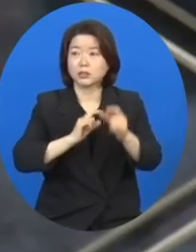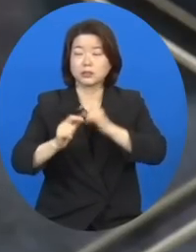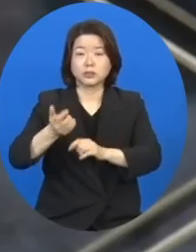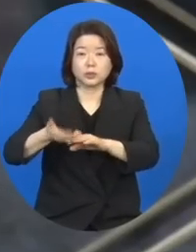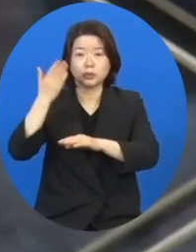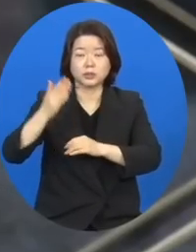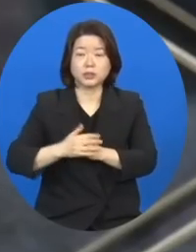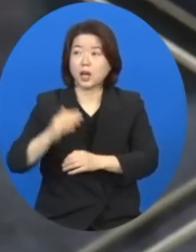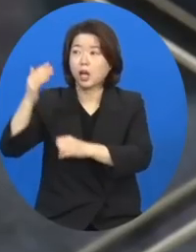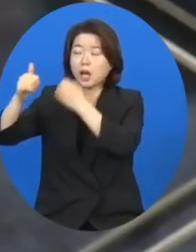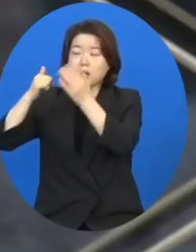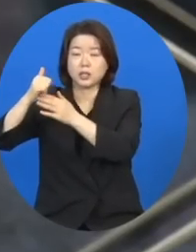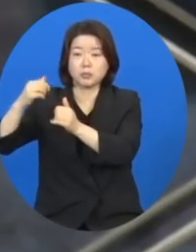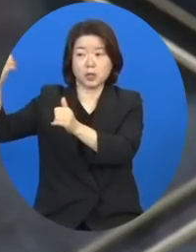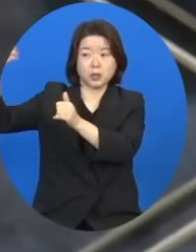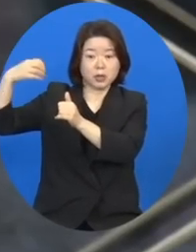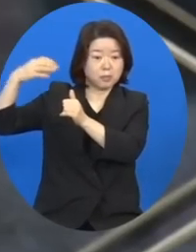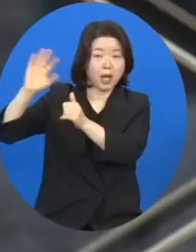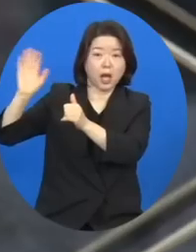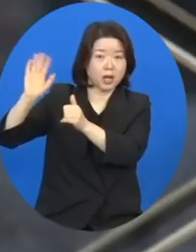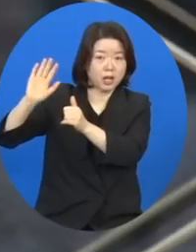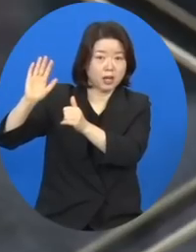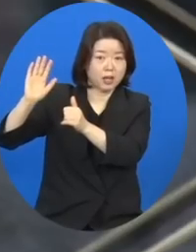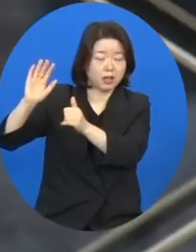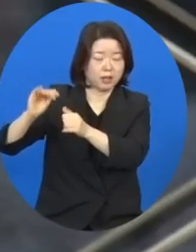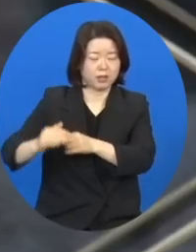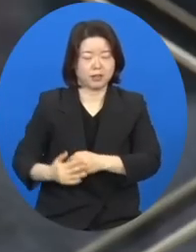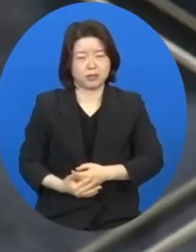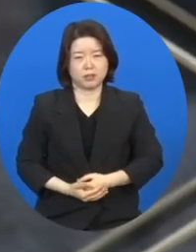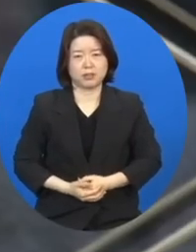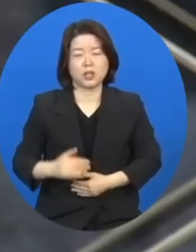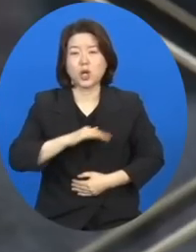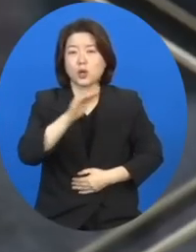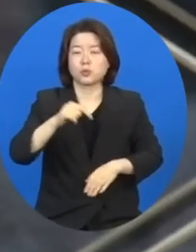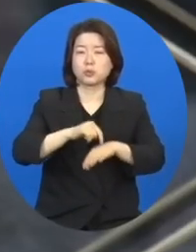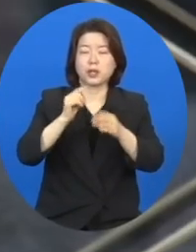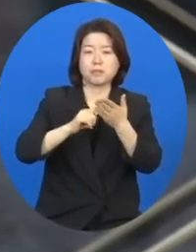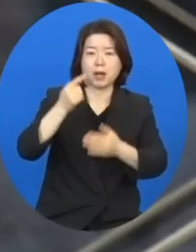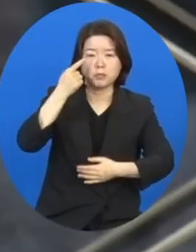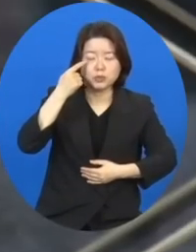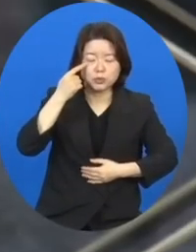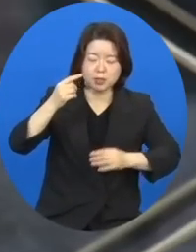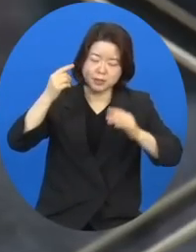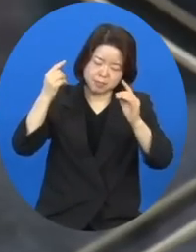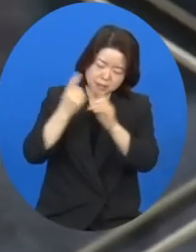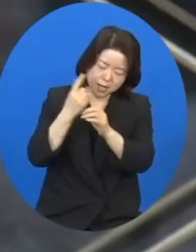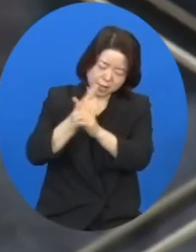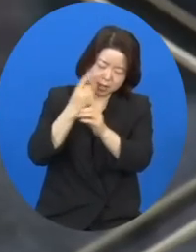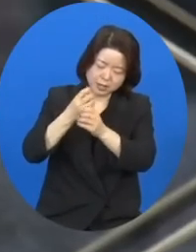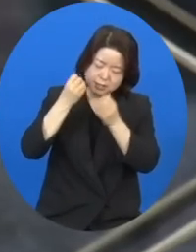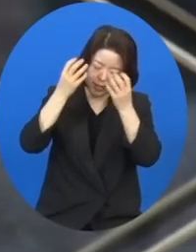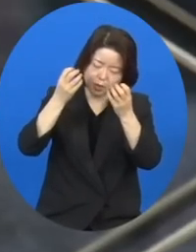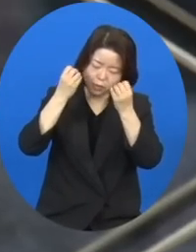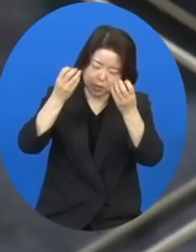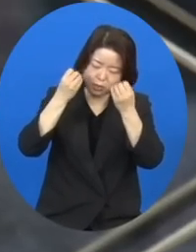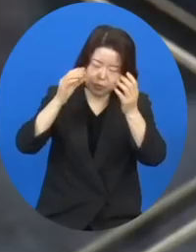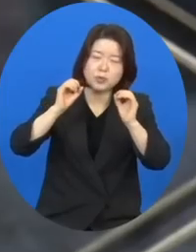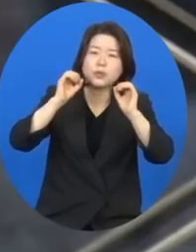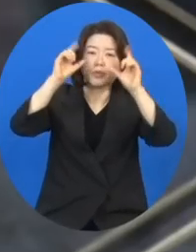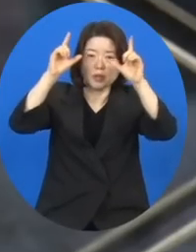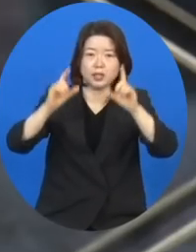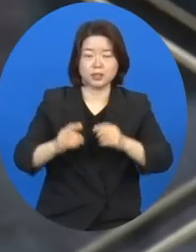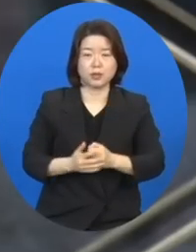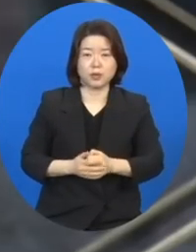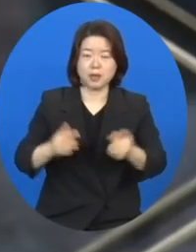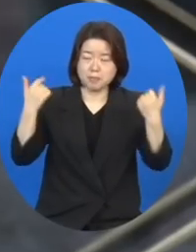그에게 말씀하지 않는. 여러분, 우리의 마음의 눈은 날마다 새로워져야 됩니다. 날마다 크게